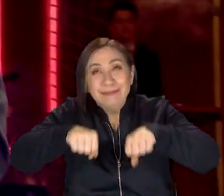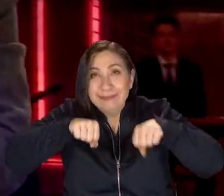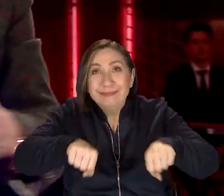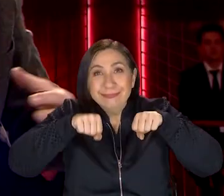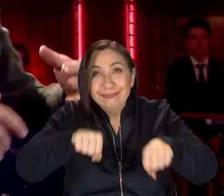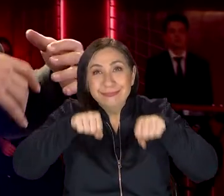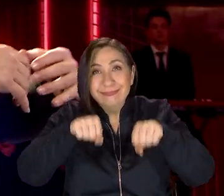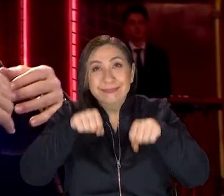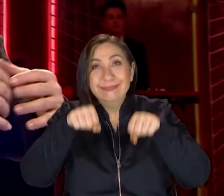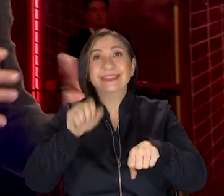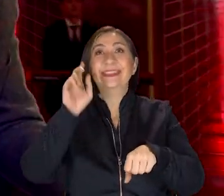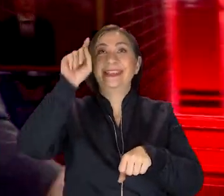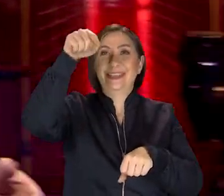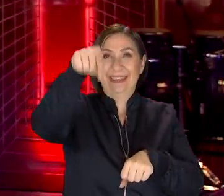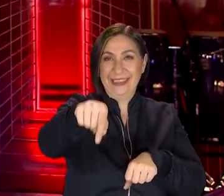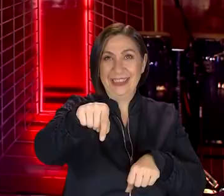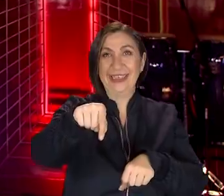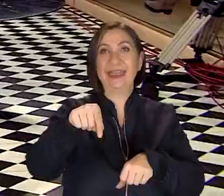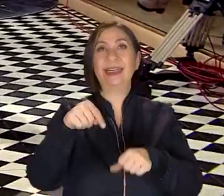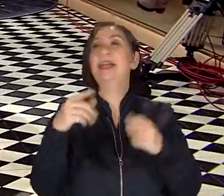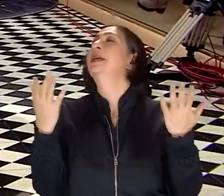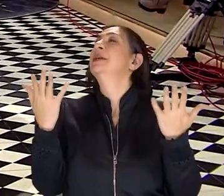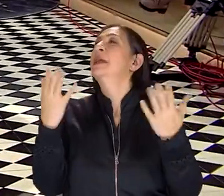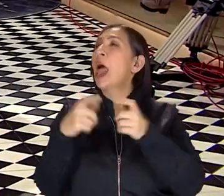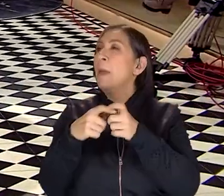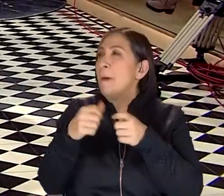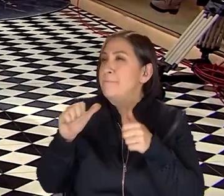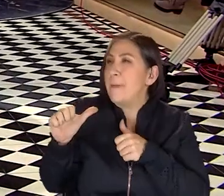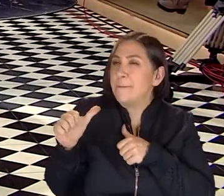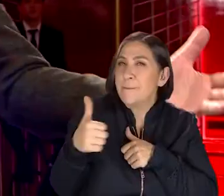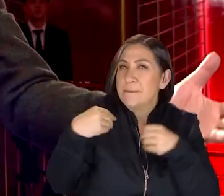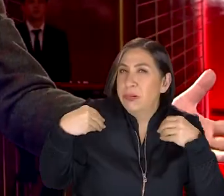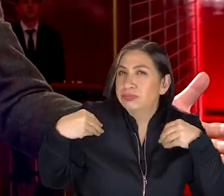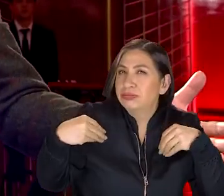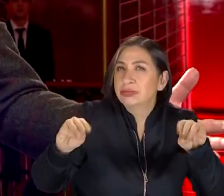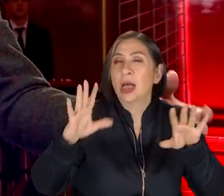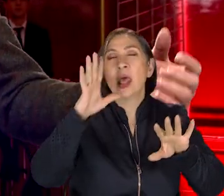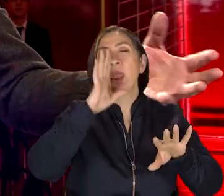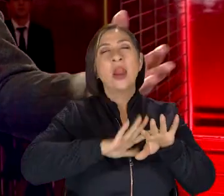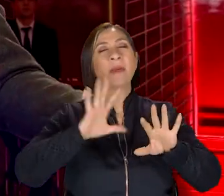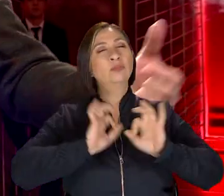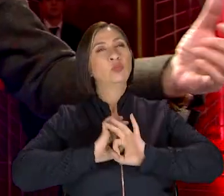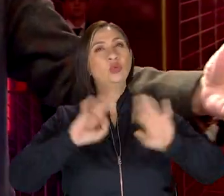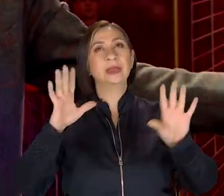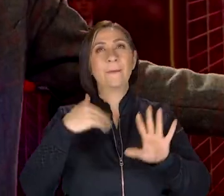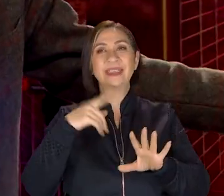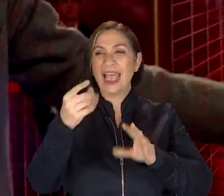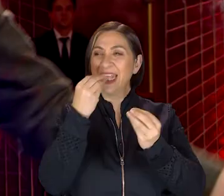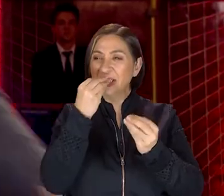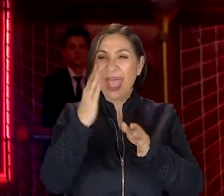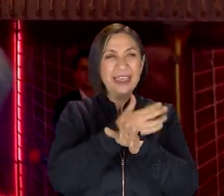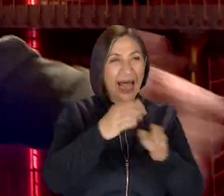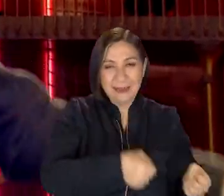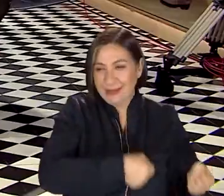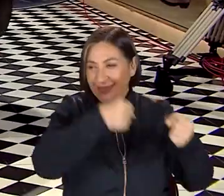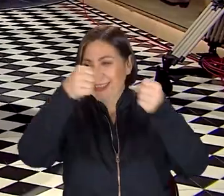sonra ondan sonra bunun bulunduğu yere ulaşıyordu. Nasıl albüm satışları? İnanılmaz. Ben de sana yiyecek ve